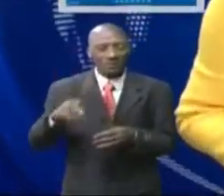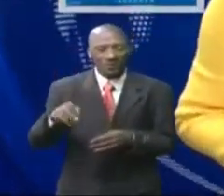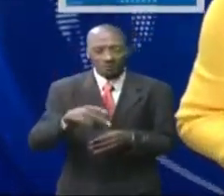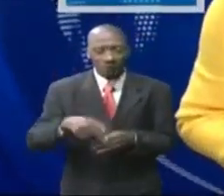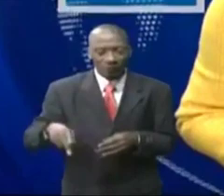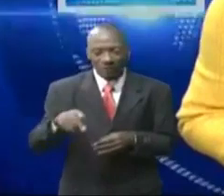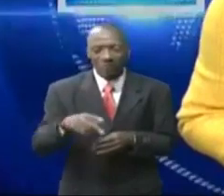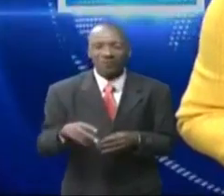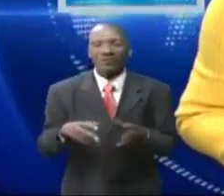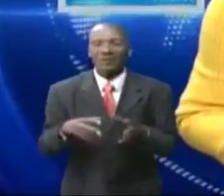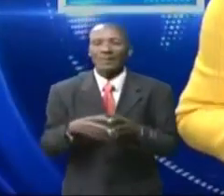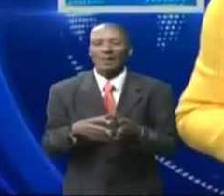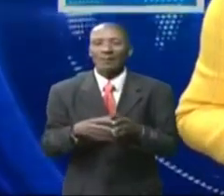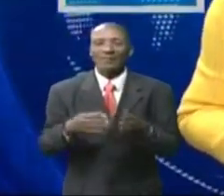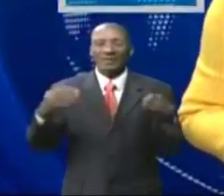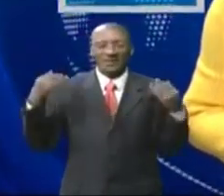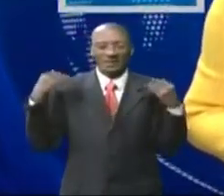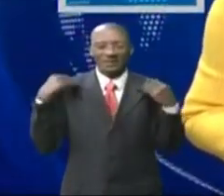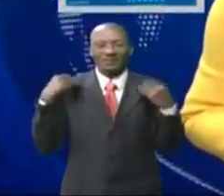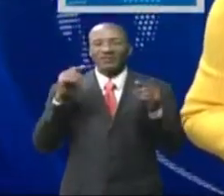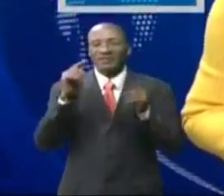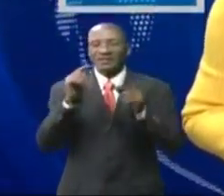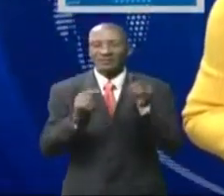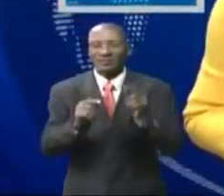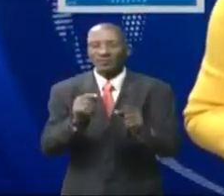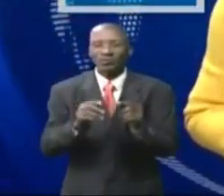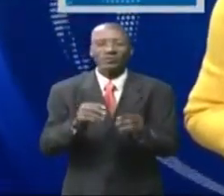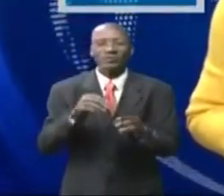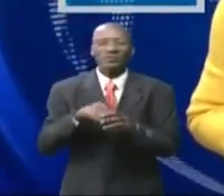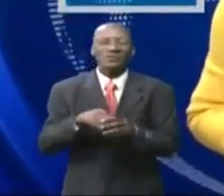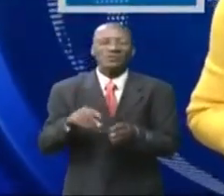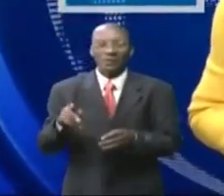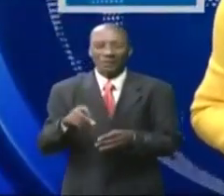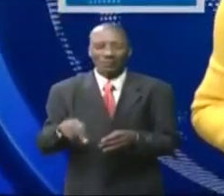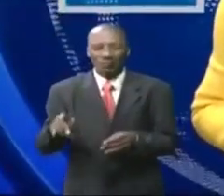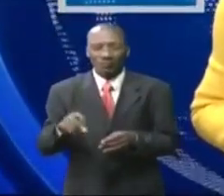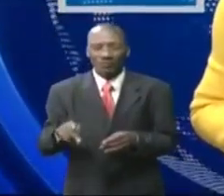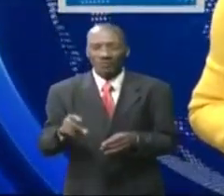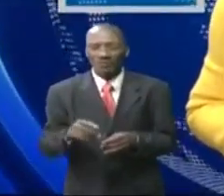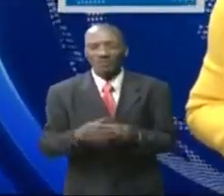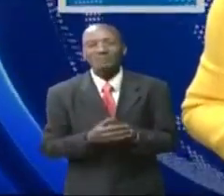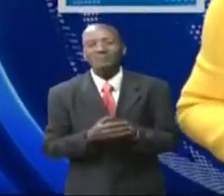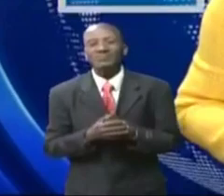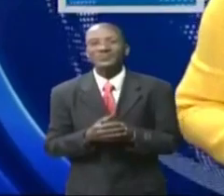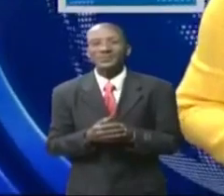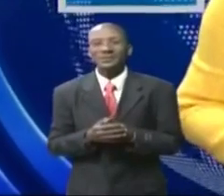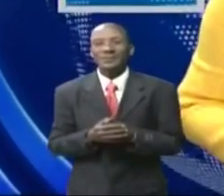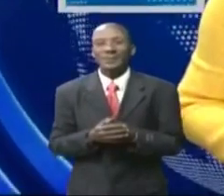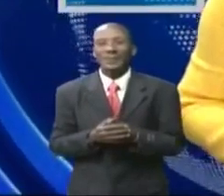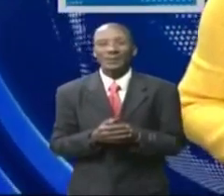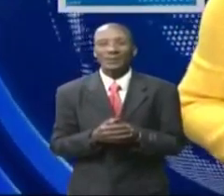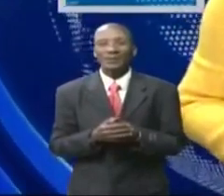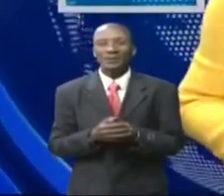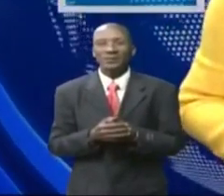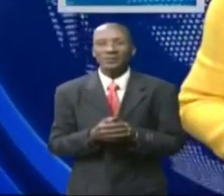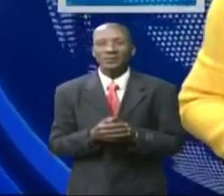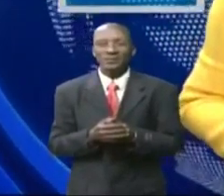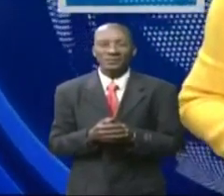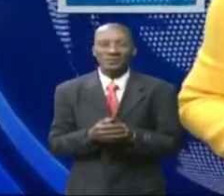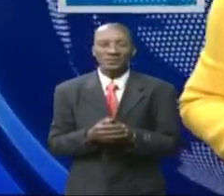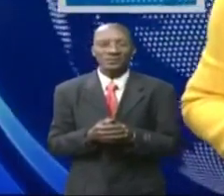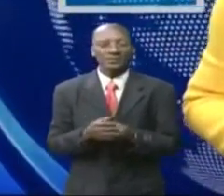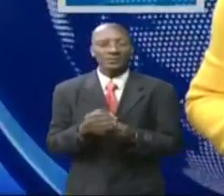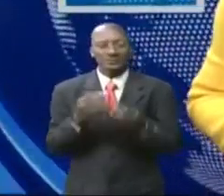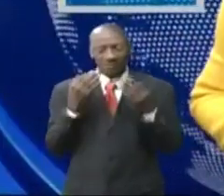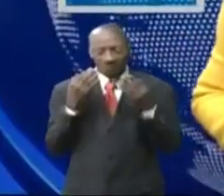en charge du genre des 26 provinces. Ces assises qui se tiennent dans la ville de Lubumbashi ont été ouvertes par la